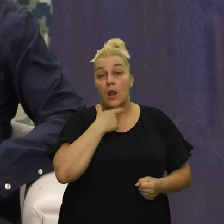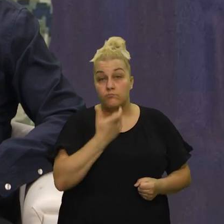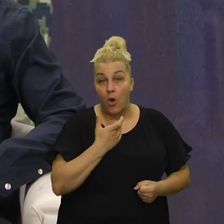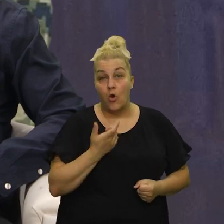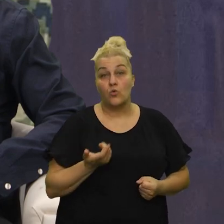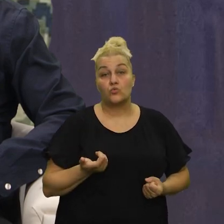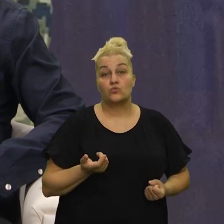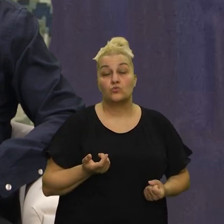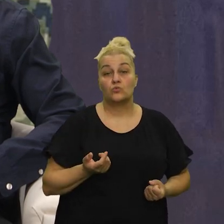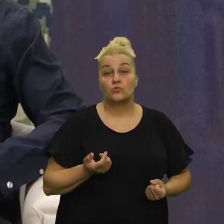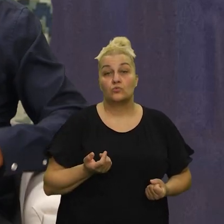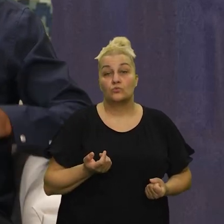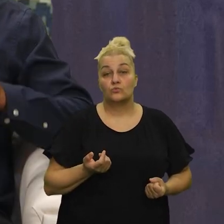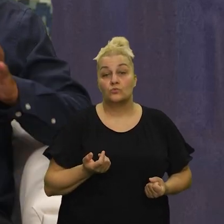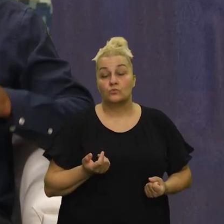Bogu, sa malo,